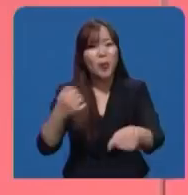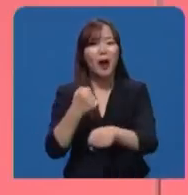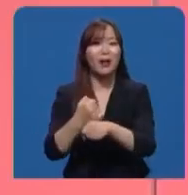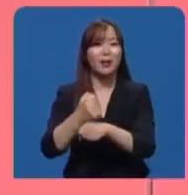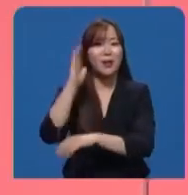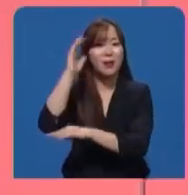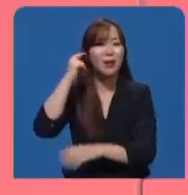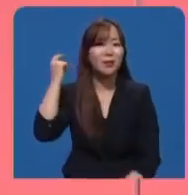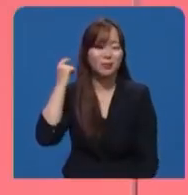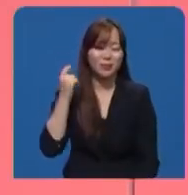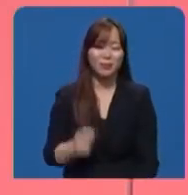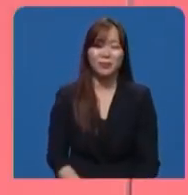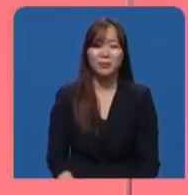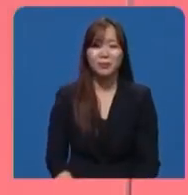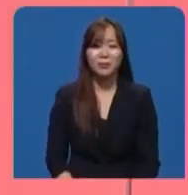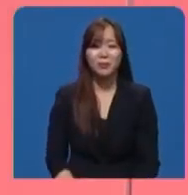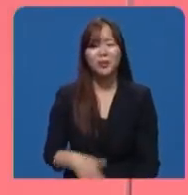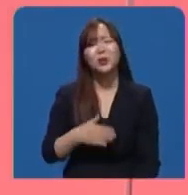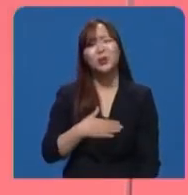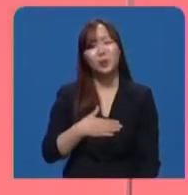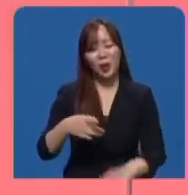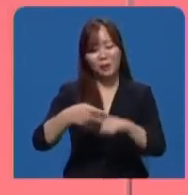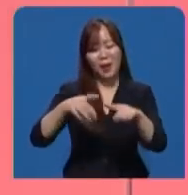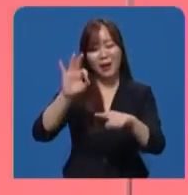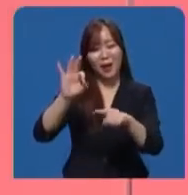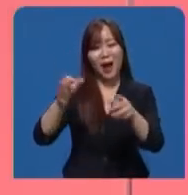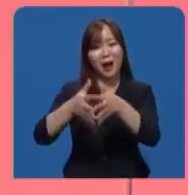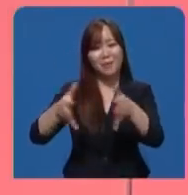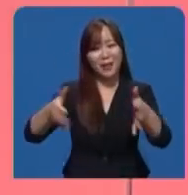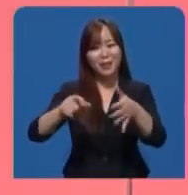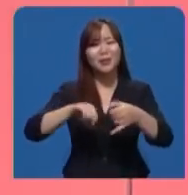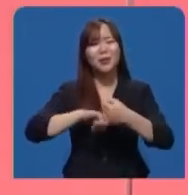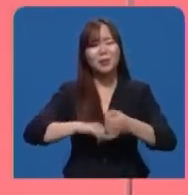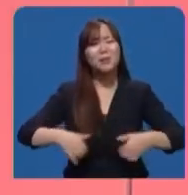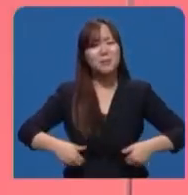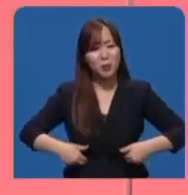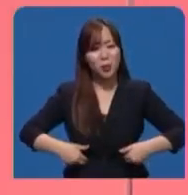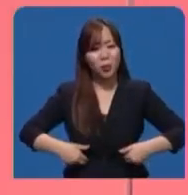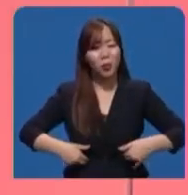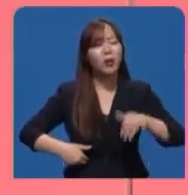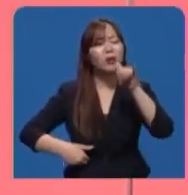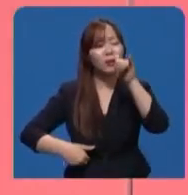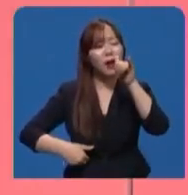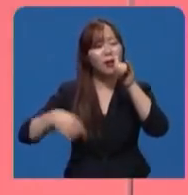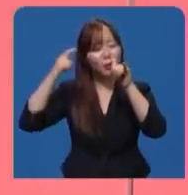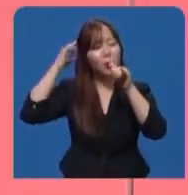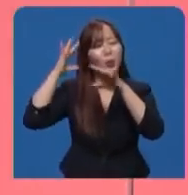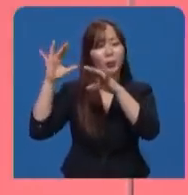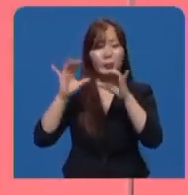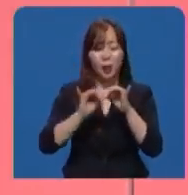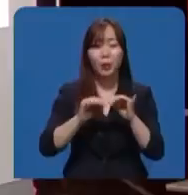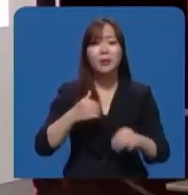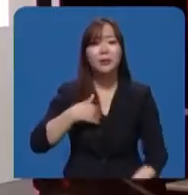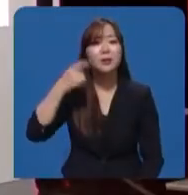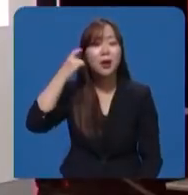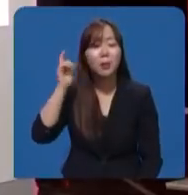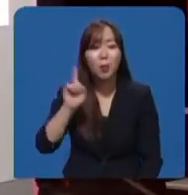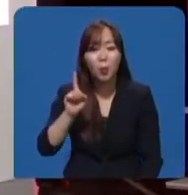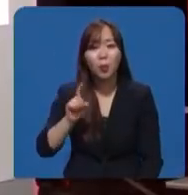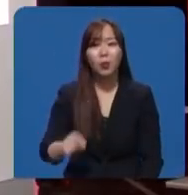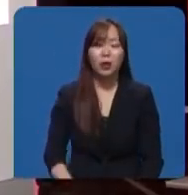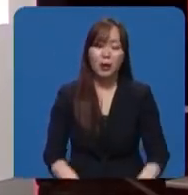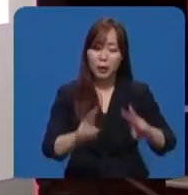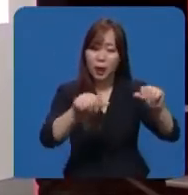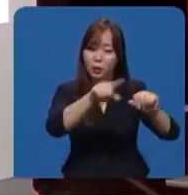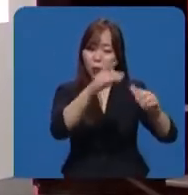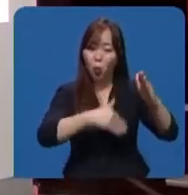이런 네. 말씀을 들었습니다. 저도 반값 아파트가 필요한 부분들이 있다 이런 생각을 합니다. 그래서 제 생각은